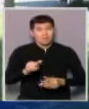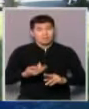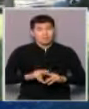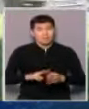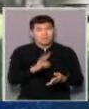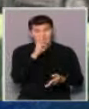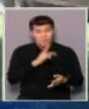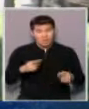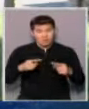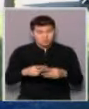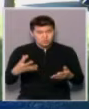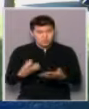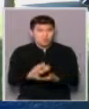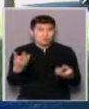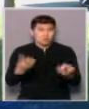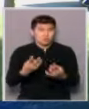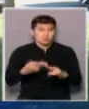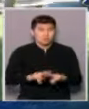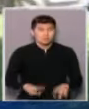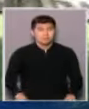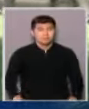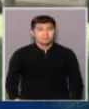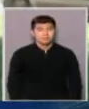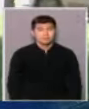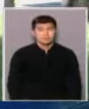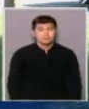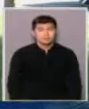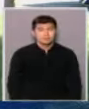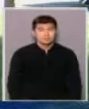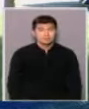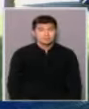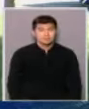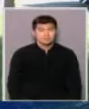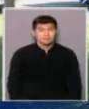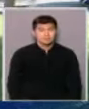нәпақаны адал жолмен тапқан тиіс. Дамир Жарылқасын, Айбек Ғалым, жаңалықтар қызметі.